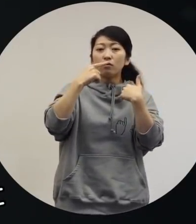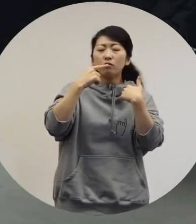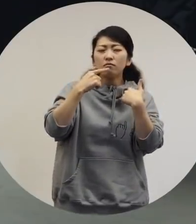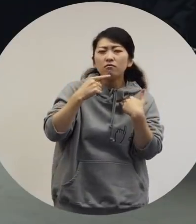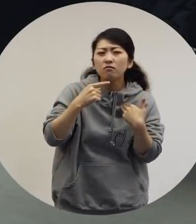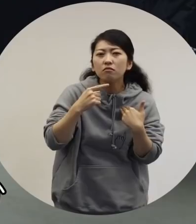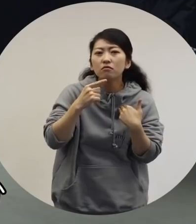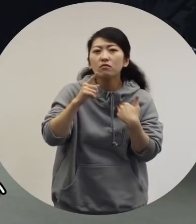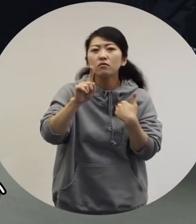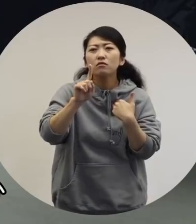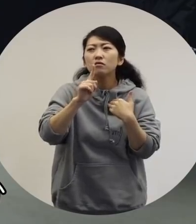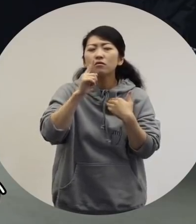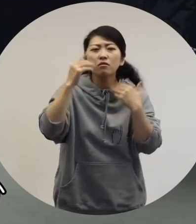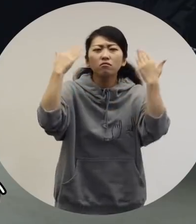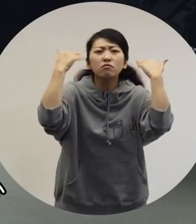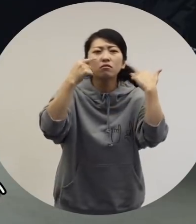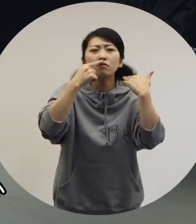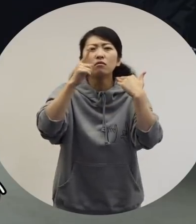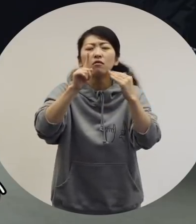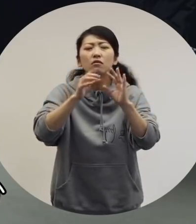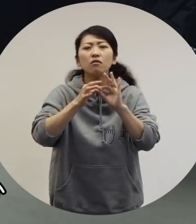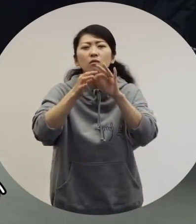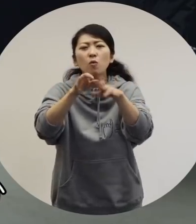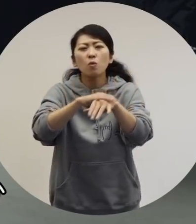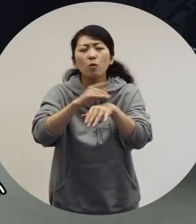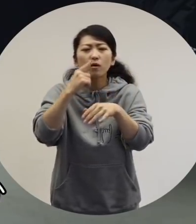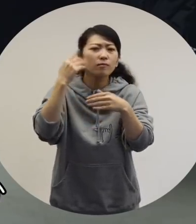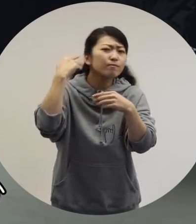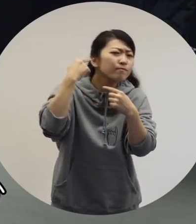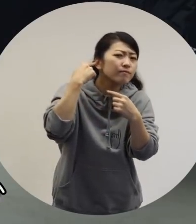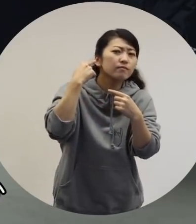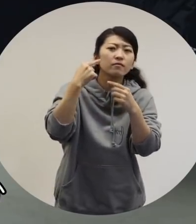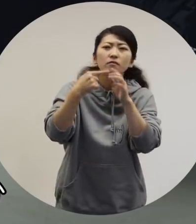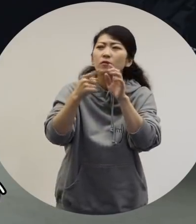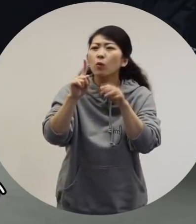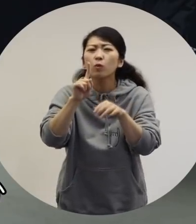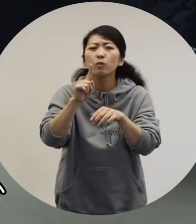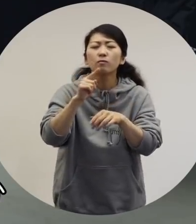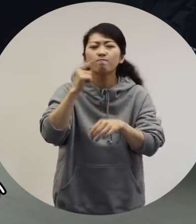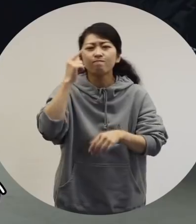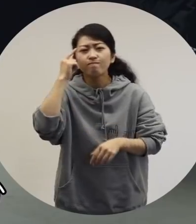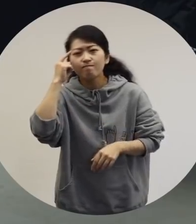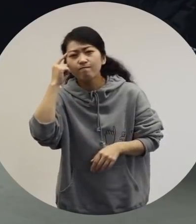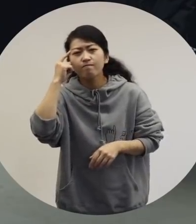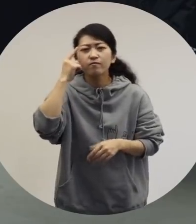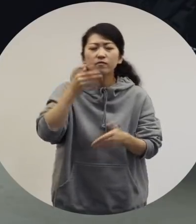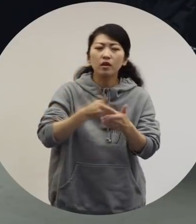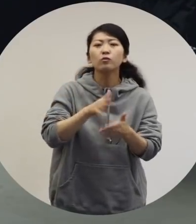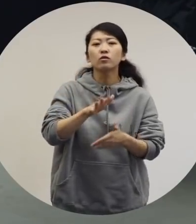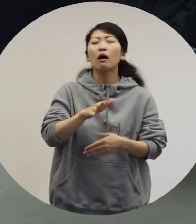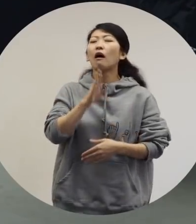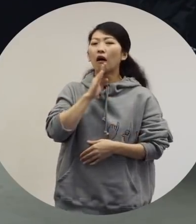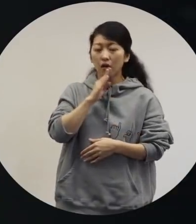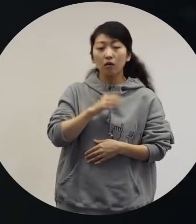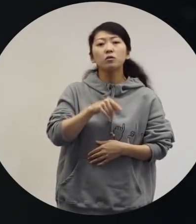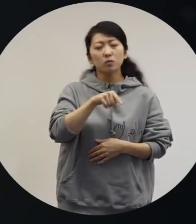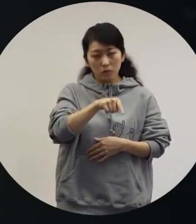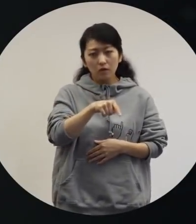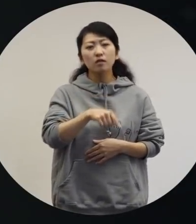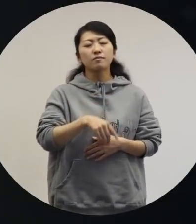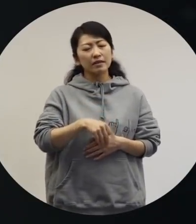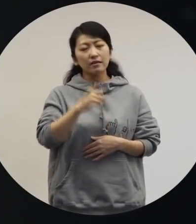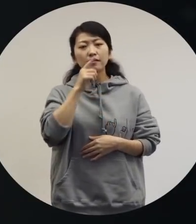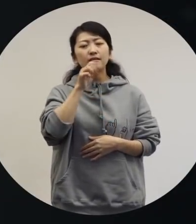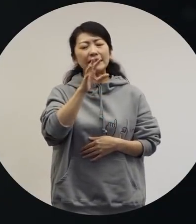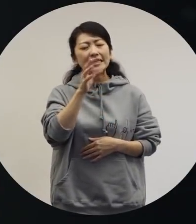と、どうやったら伝わるんだろう、どうやったら耳が悪いこと伝わるんだろうとか、 確かに、 うん、そういうのは